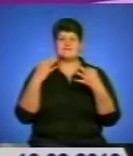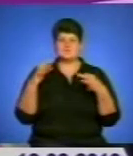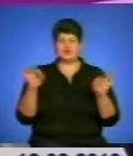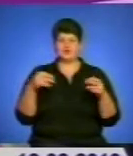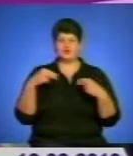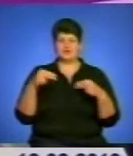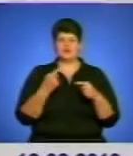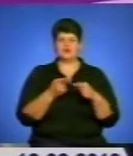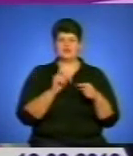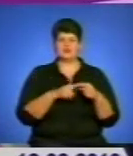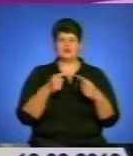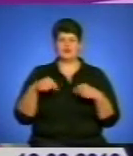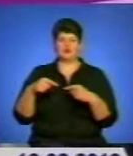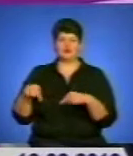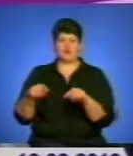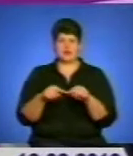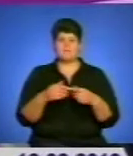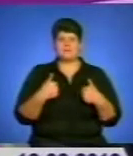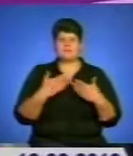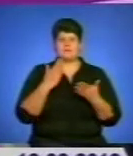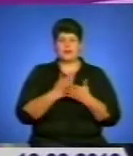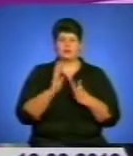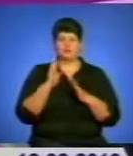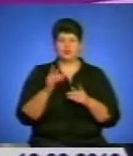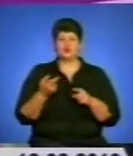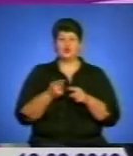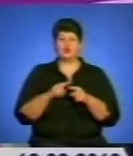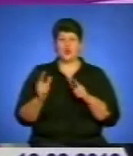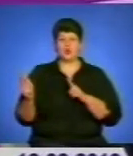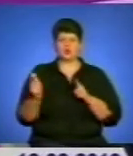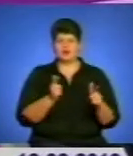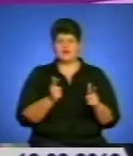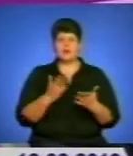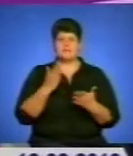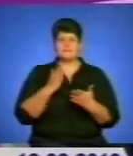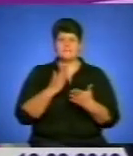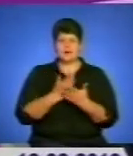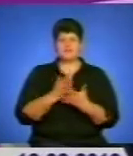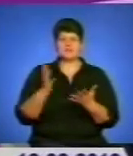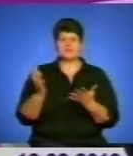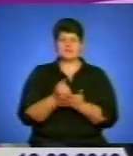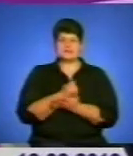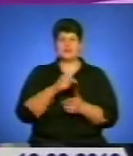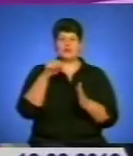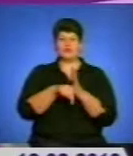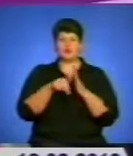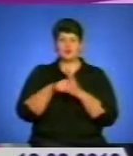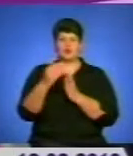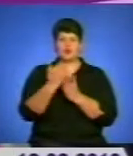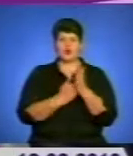цими утвореннями. Ми маємо бути до цього готовими, ми маємо здійснити внутрішню програму